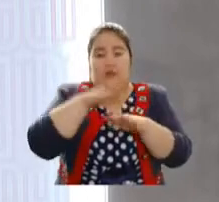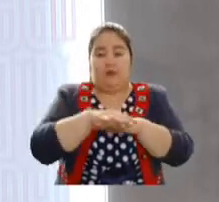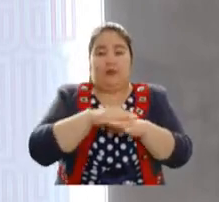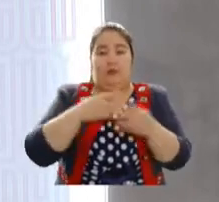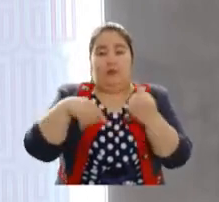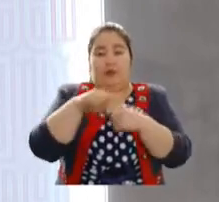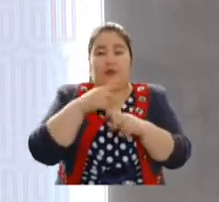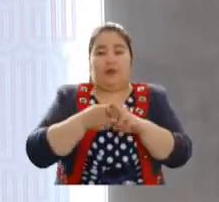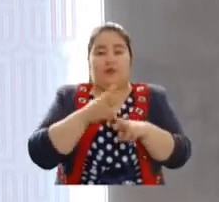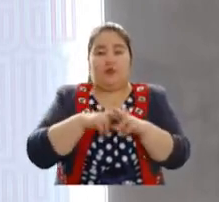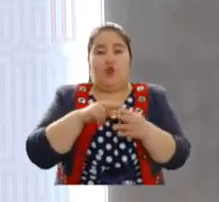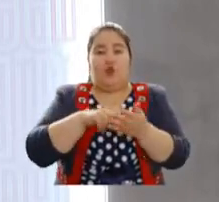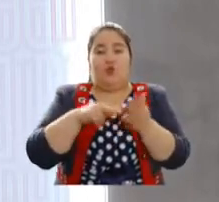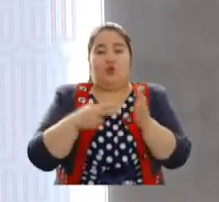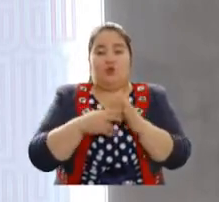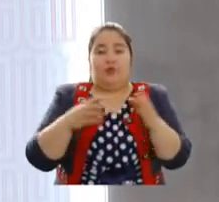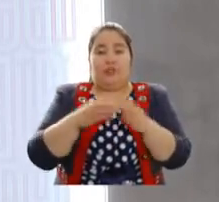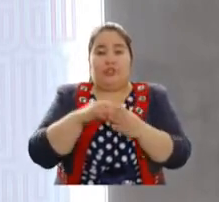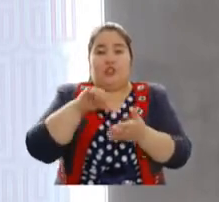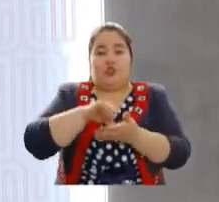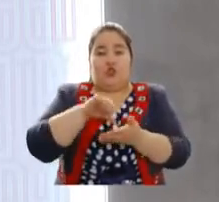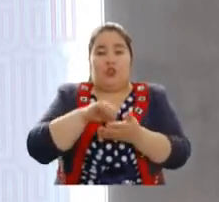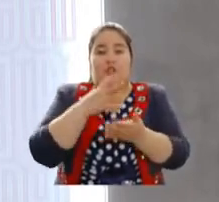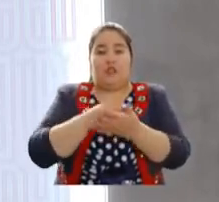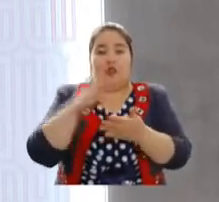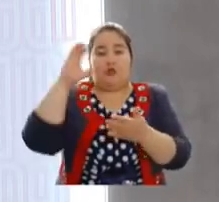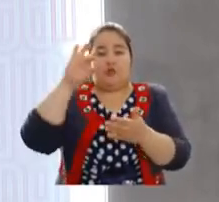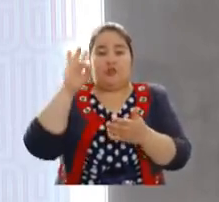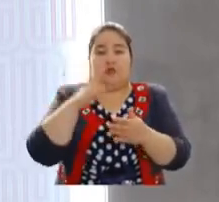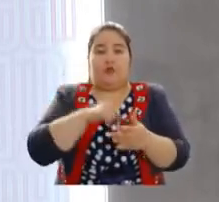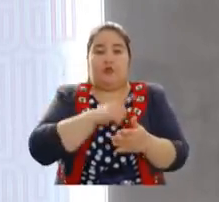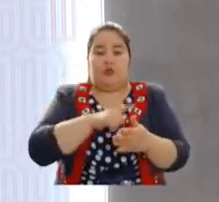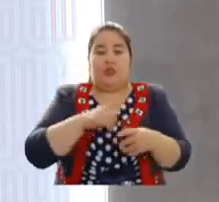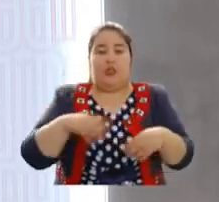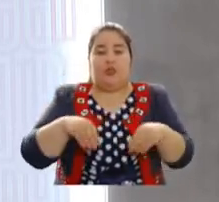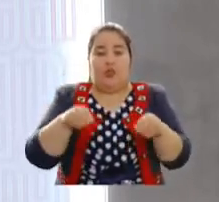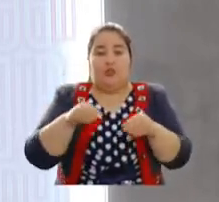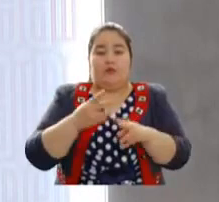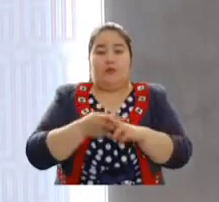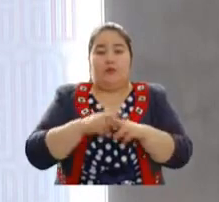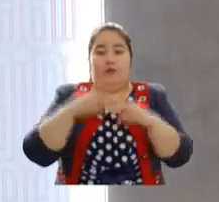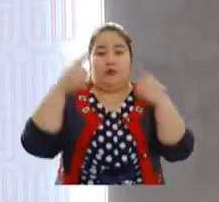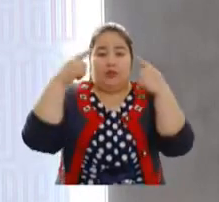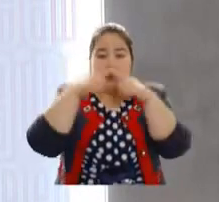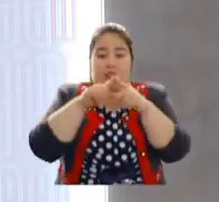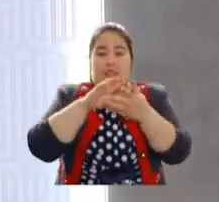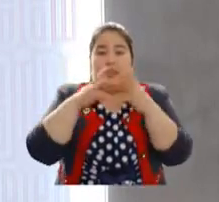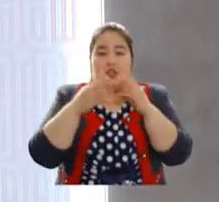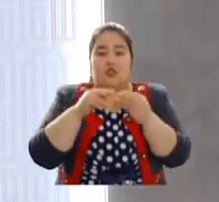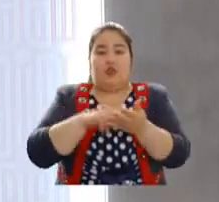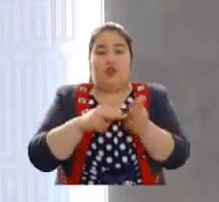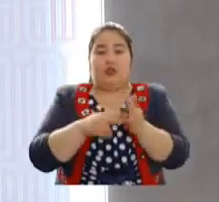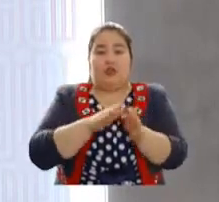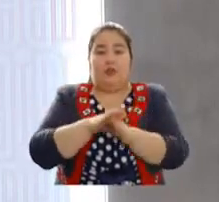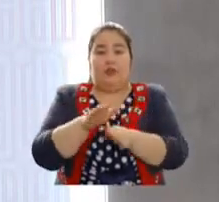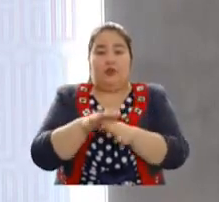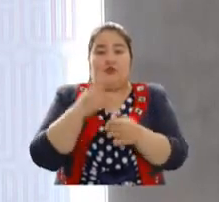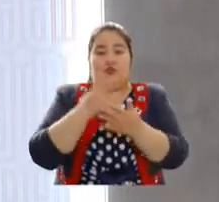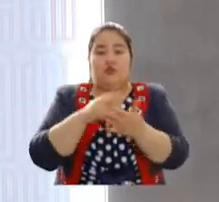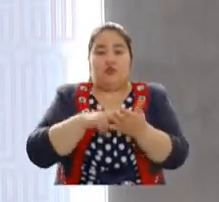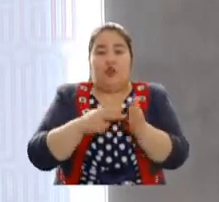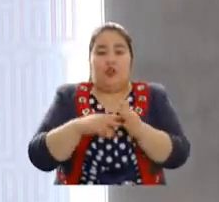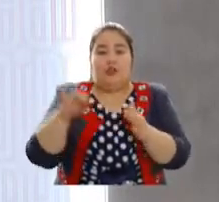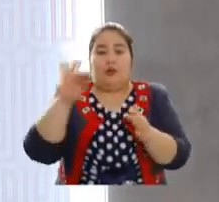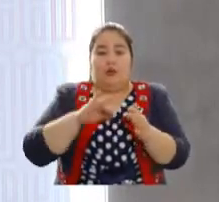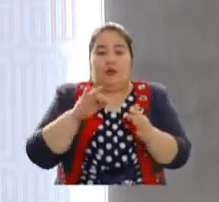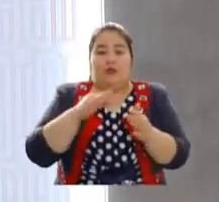taraqqiyot uyushmasi ishtirokida O'zbekiston Respublikasi qishloq xo'jaligini modernizatsiya qilish loyihasini amalga oshirish chora-tadbirlari